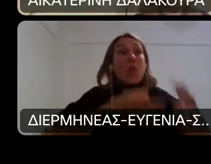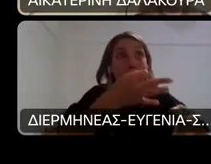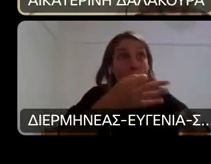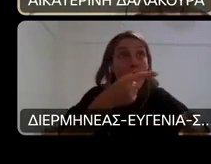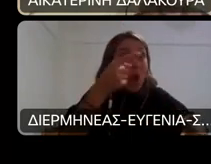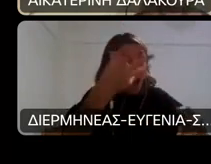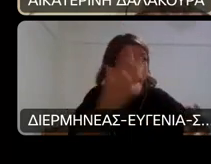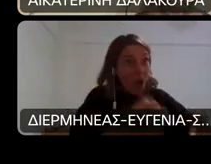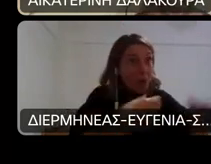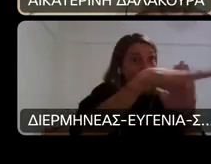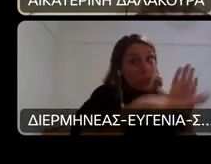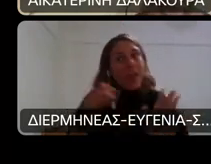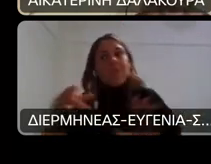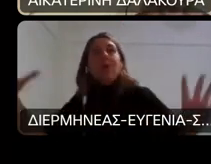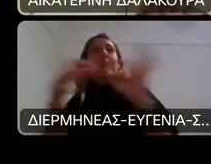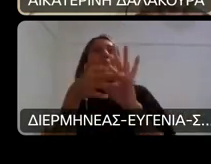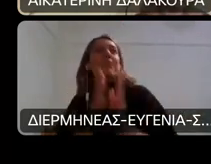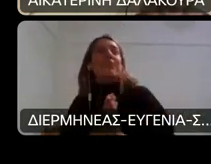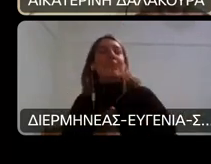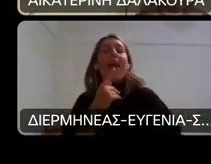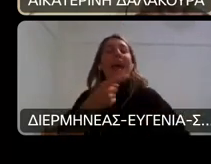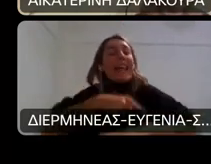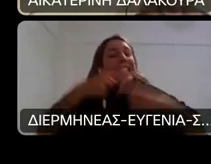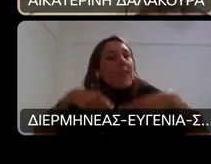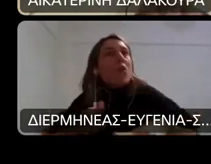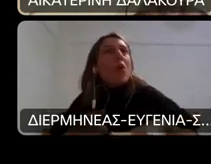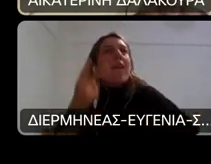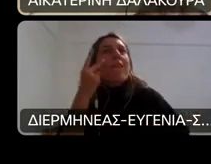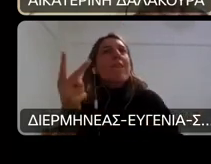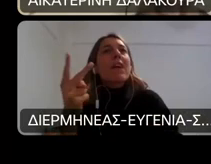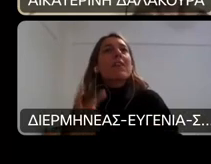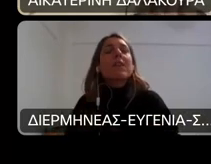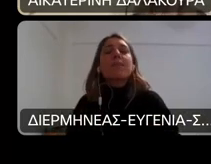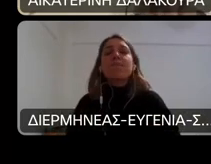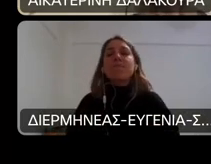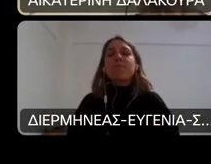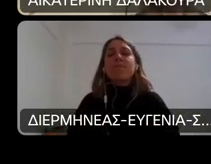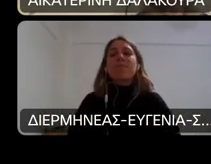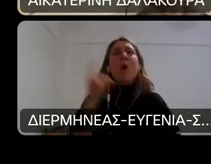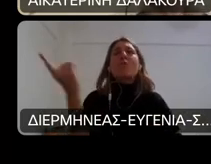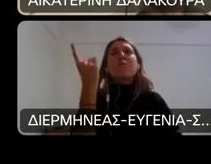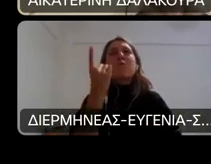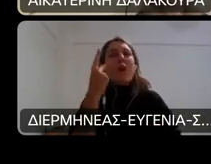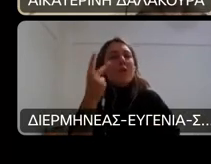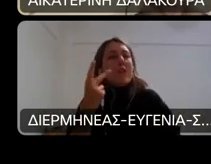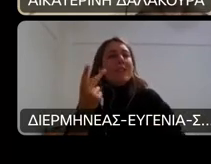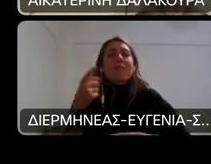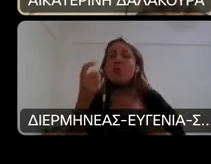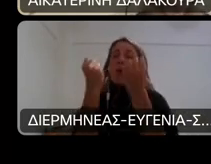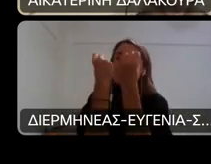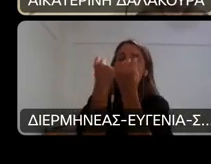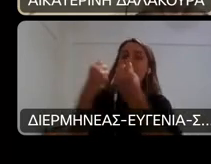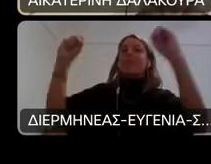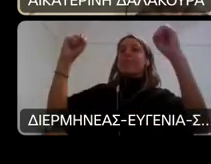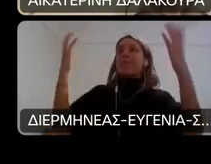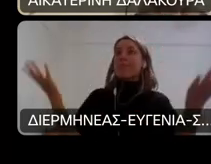με αυτό. Ταυτόχρονα όμως παρατηρείται και μία τάση, πιο ριζοσπαστική θα το έλεγα, που προσπαθεί